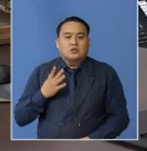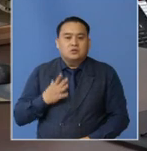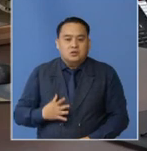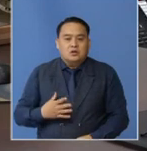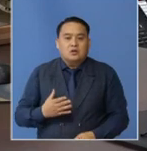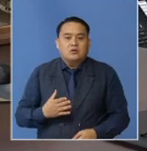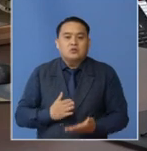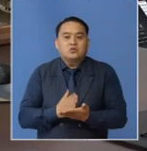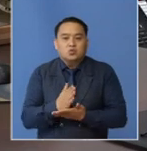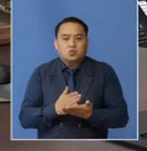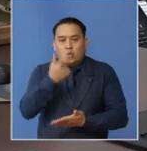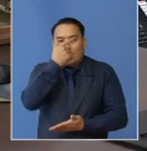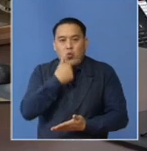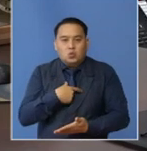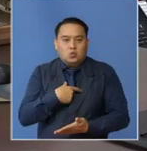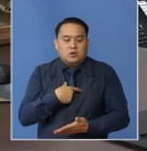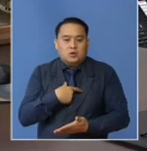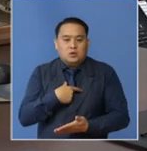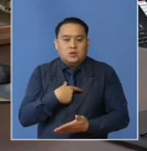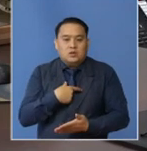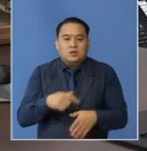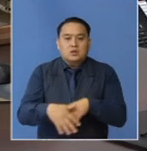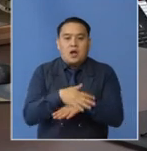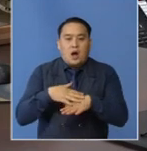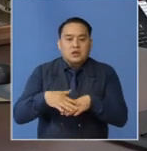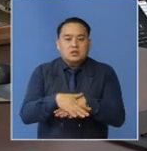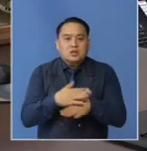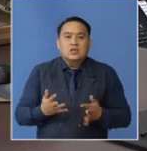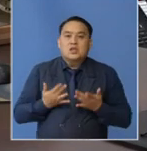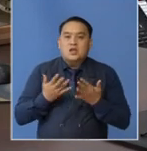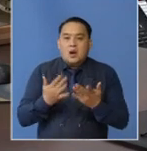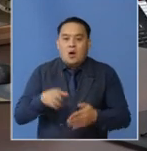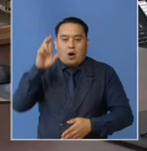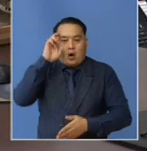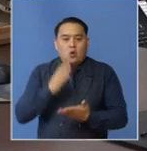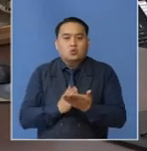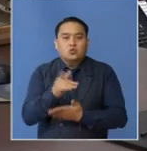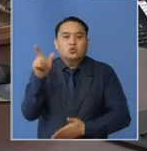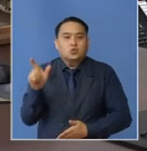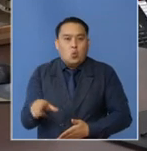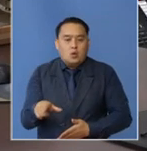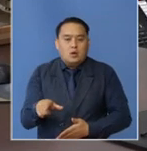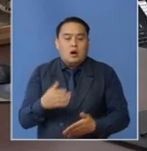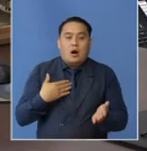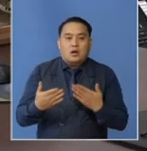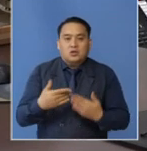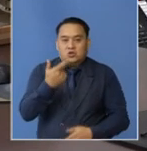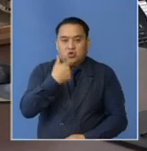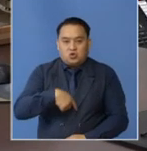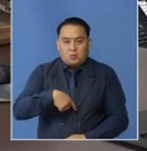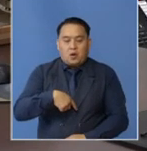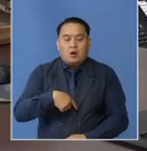этой служебной этике. То есть население уже требует от государственных служащих в отношении